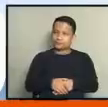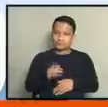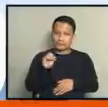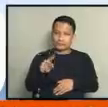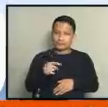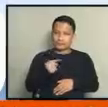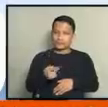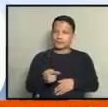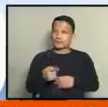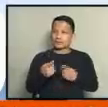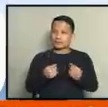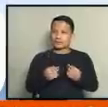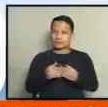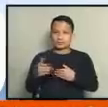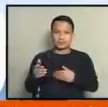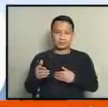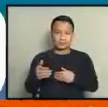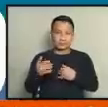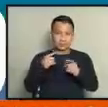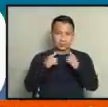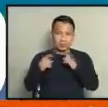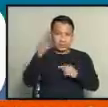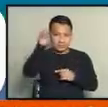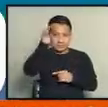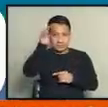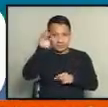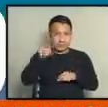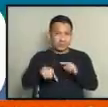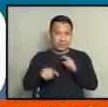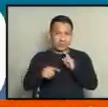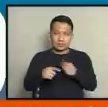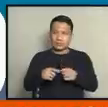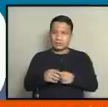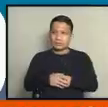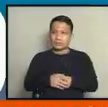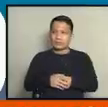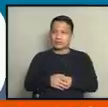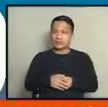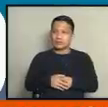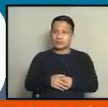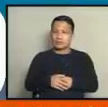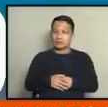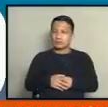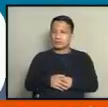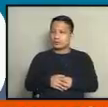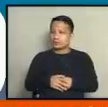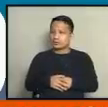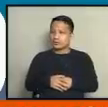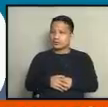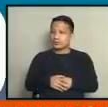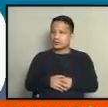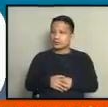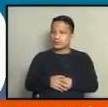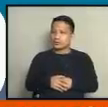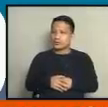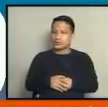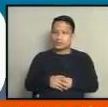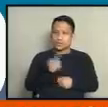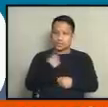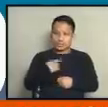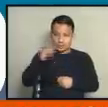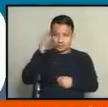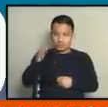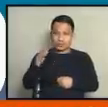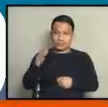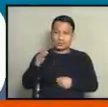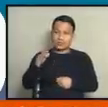Sige. Ito pong gagawin natin. Wala ba tayo? Hindi ba natin makausap si Baracao? Ayan na. Si Gerald Libuan. Sir Gerald, magandang tanghali po. May-ari